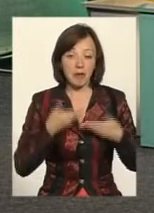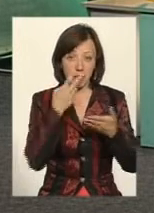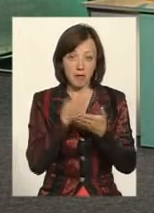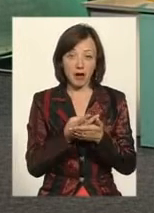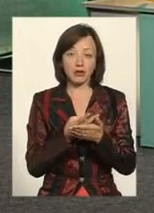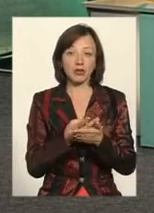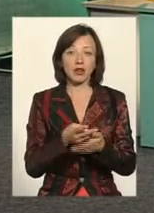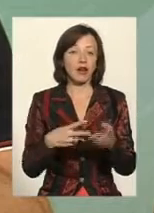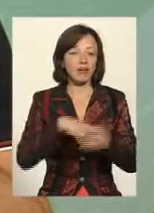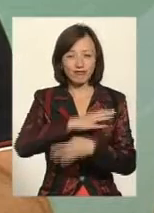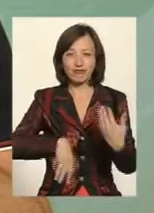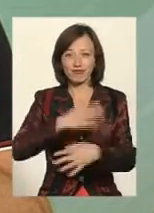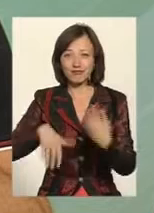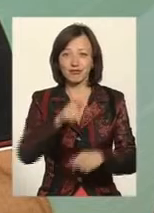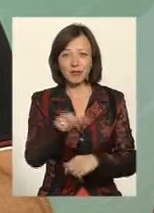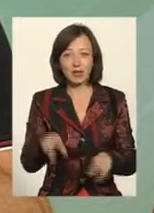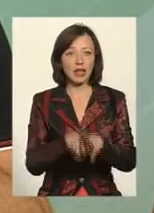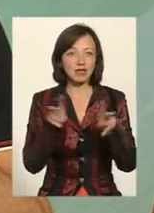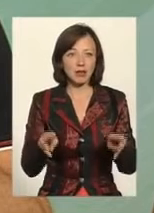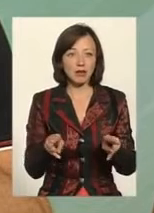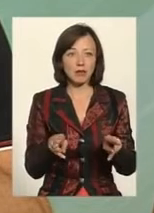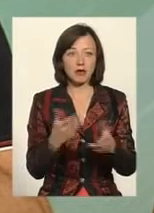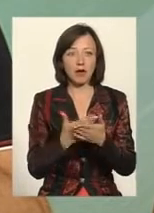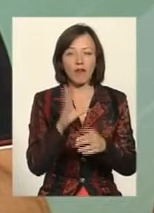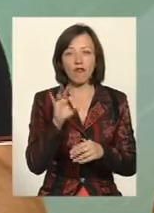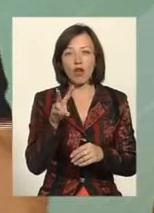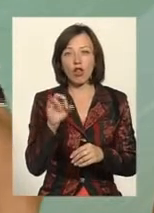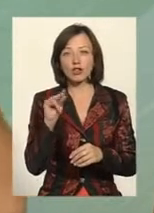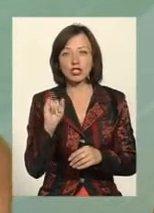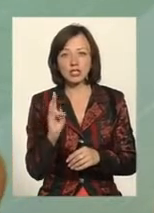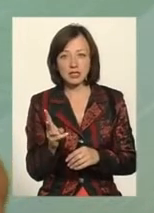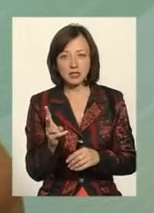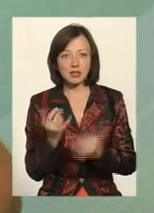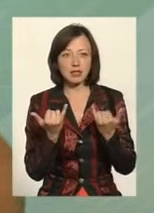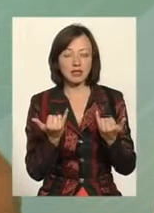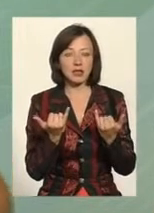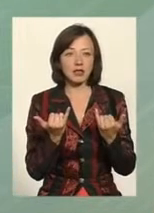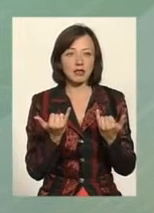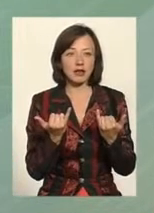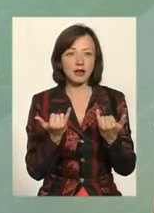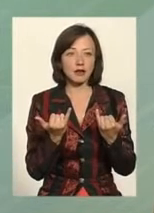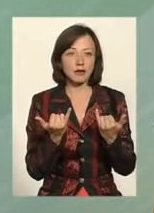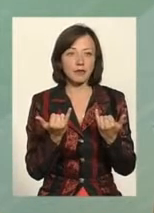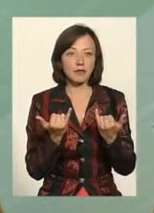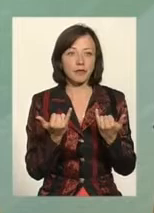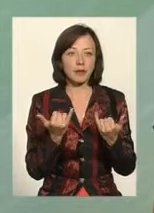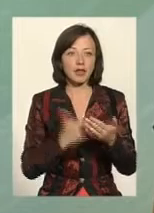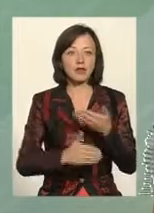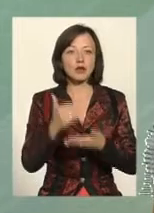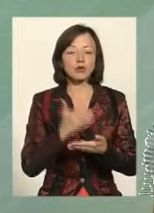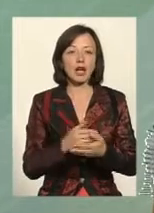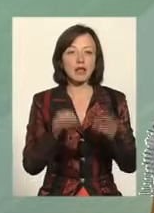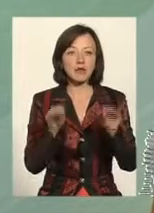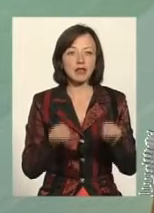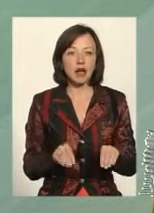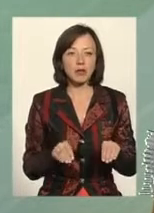тусується колода, та сама. Можу на прикладі Волочиська зараз навести. От, значить, за останніми даними,